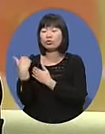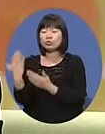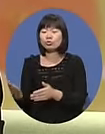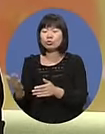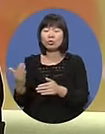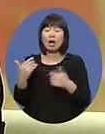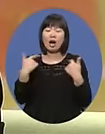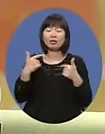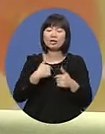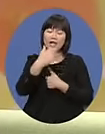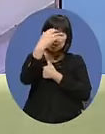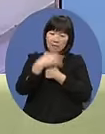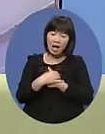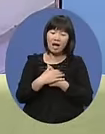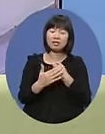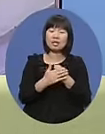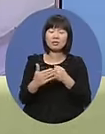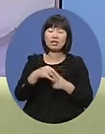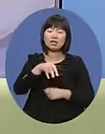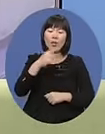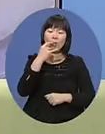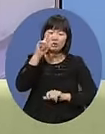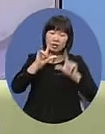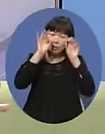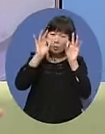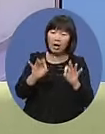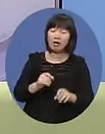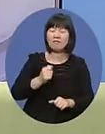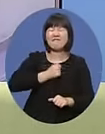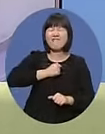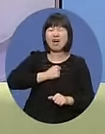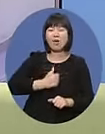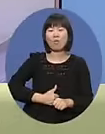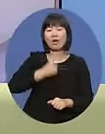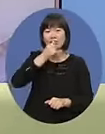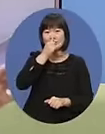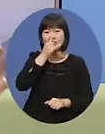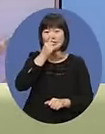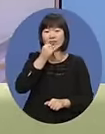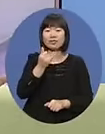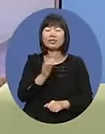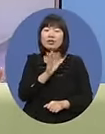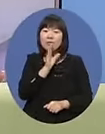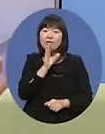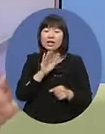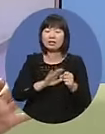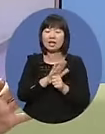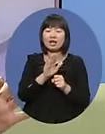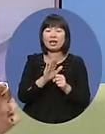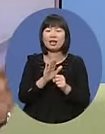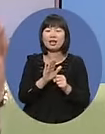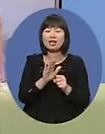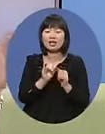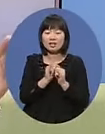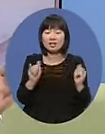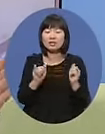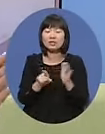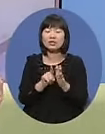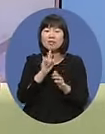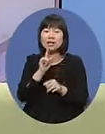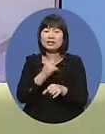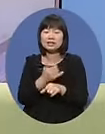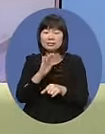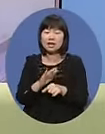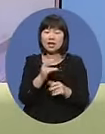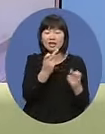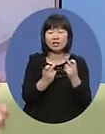이제 그렇게 하셨는 거예요. 그런데 네. 이거는요 사실은 정말로 사랑은 위에서 흐른다지만 이 동서